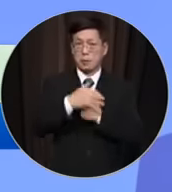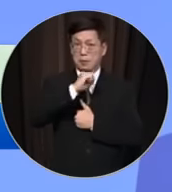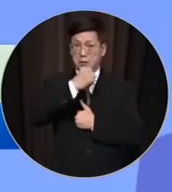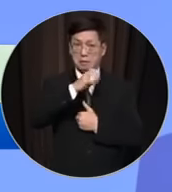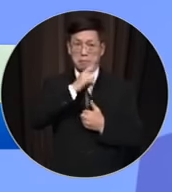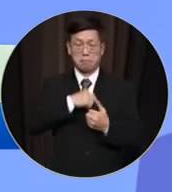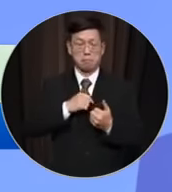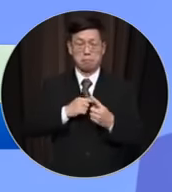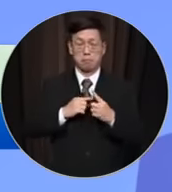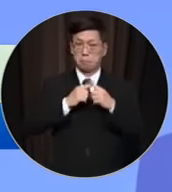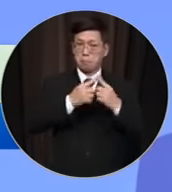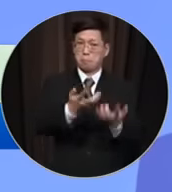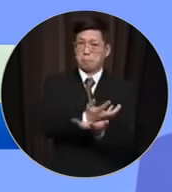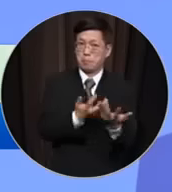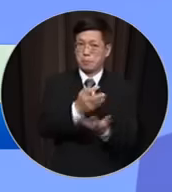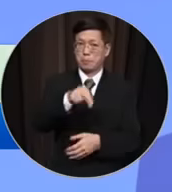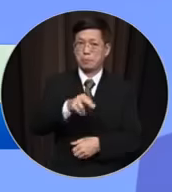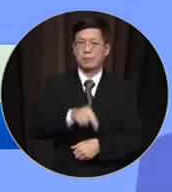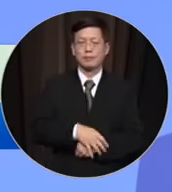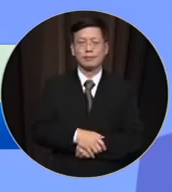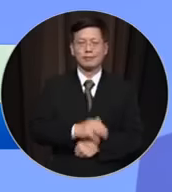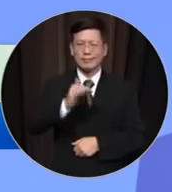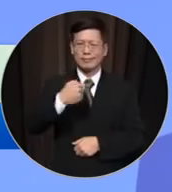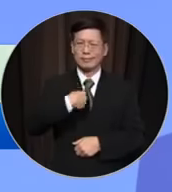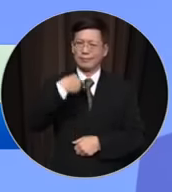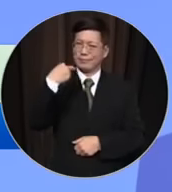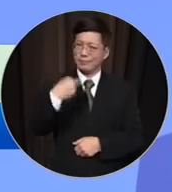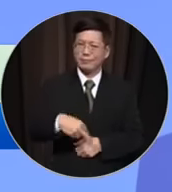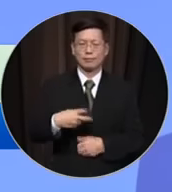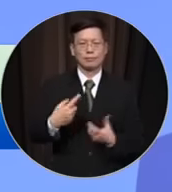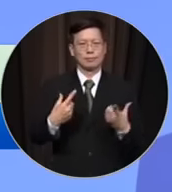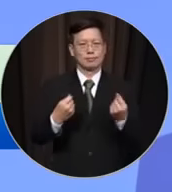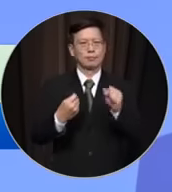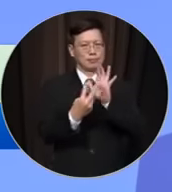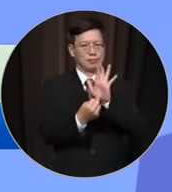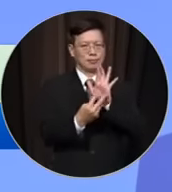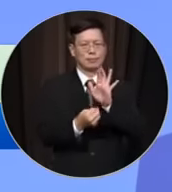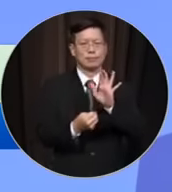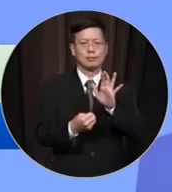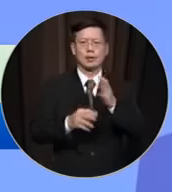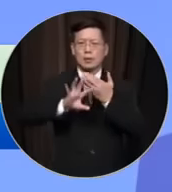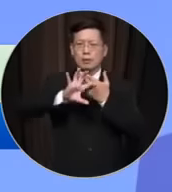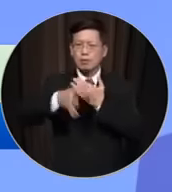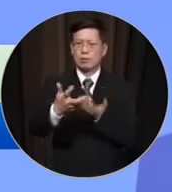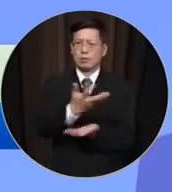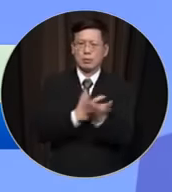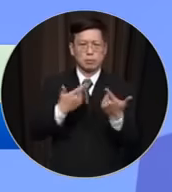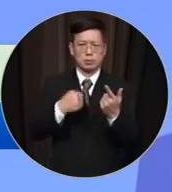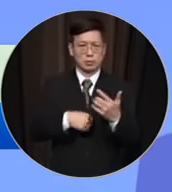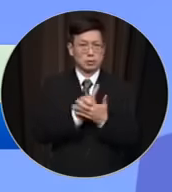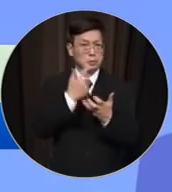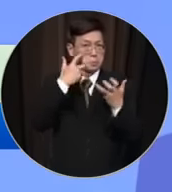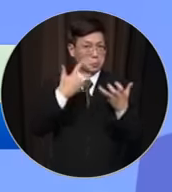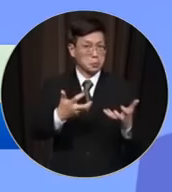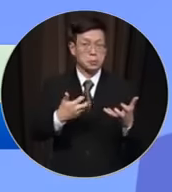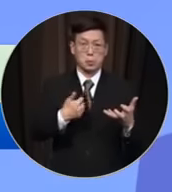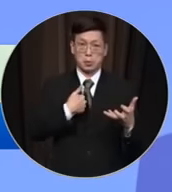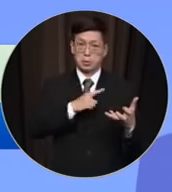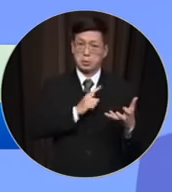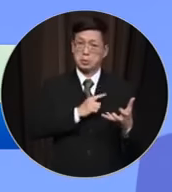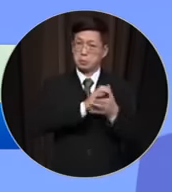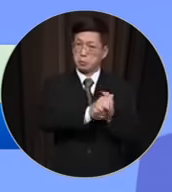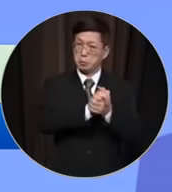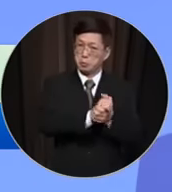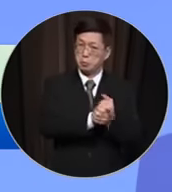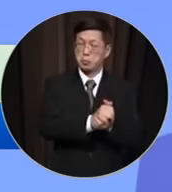最好的软实力外交。但是我在这里呢也要特别的讲，外交不能够只注重在邦交国数目